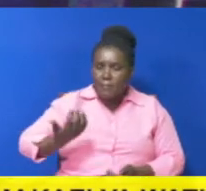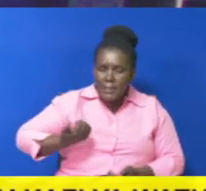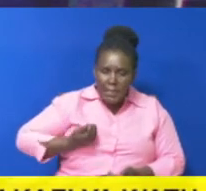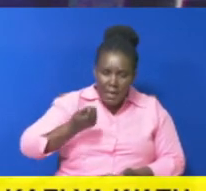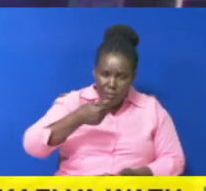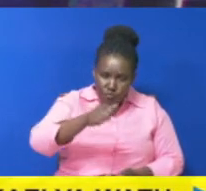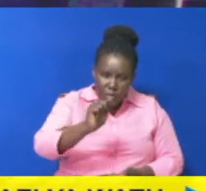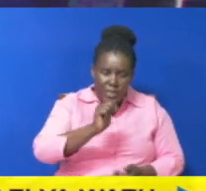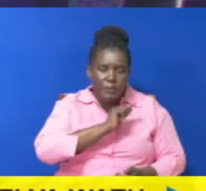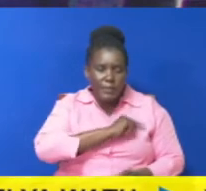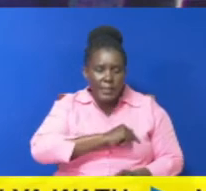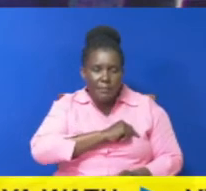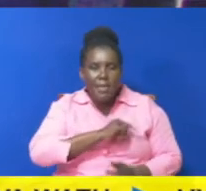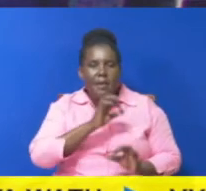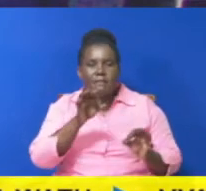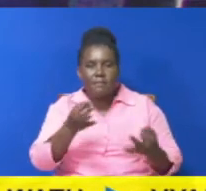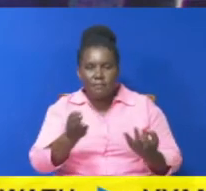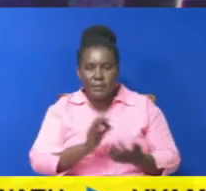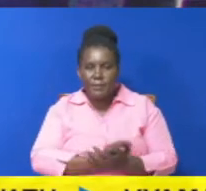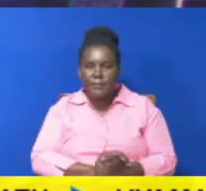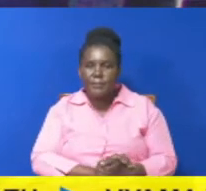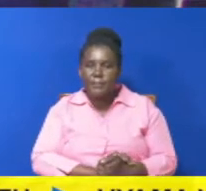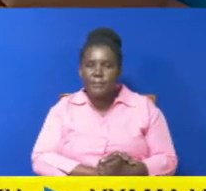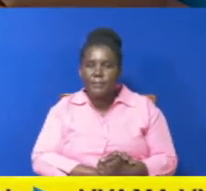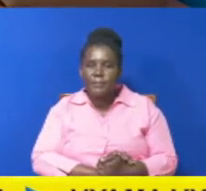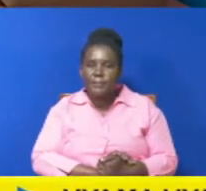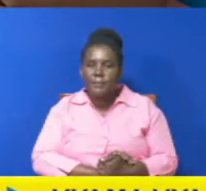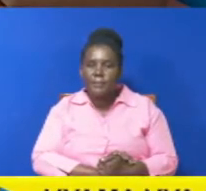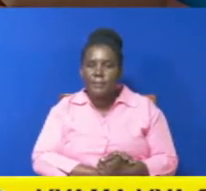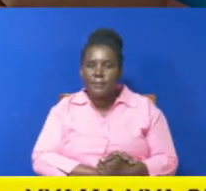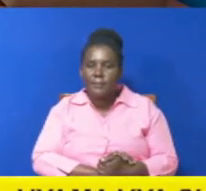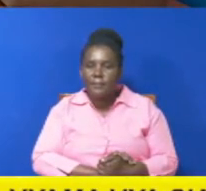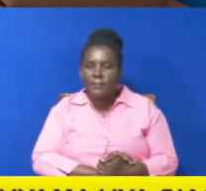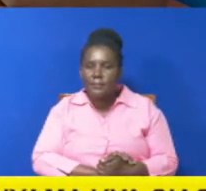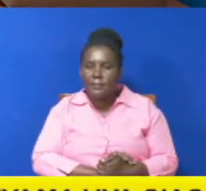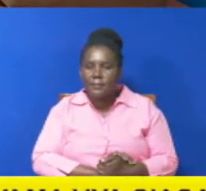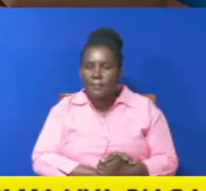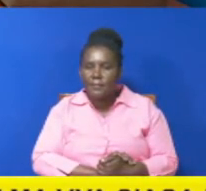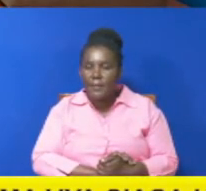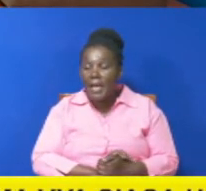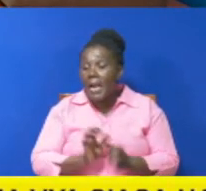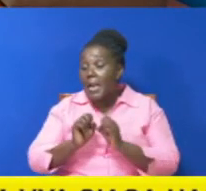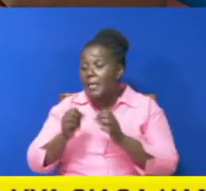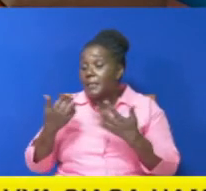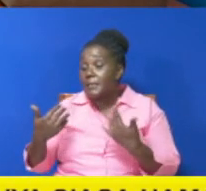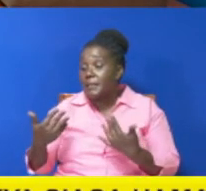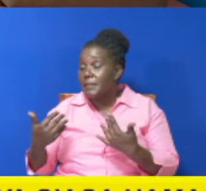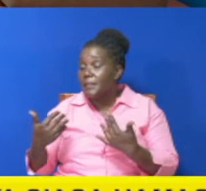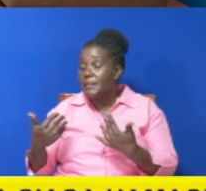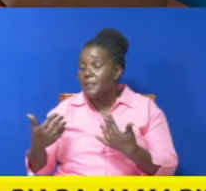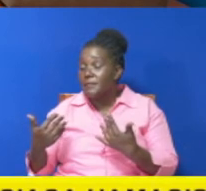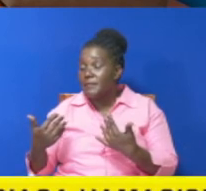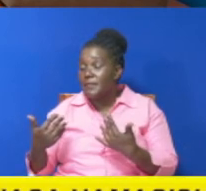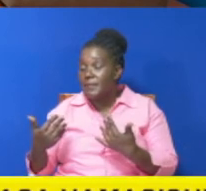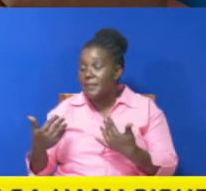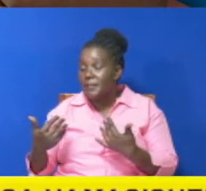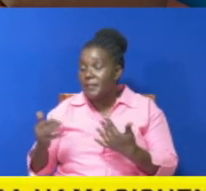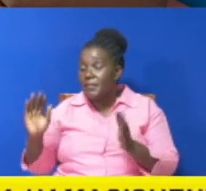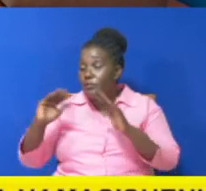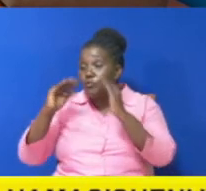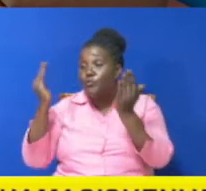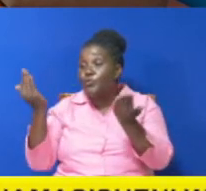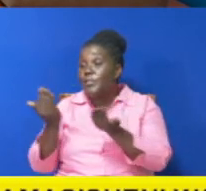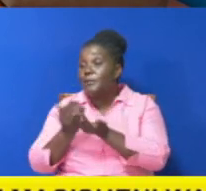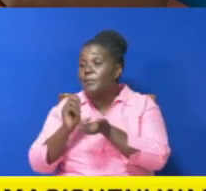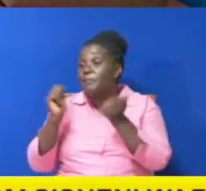mume, binti yako au mtoto wako. Lakini kwa sasa hivi dunia tunakokwenda, labda